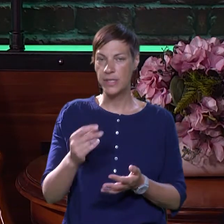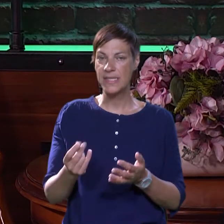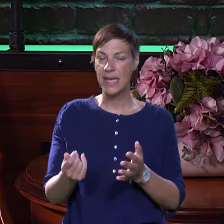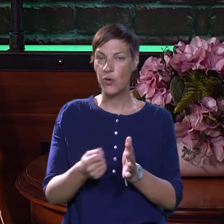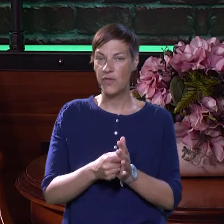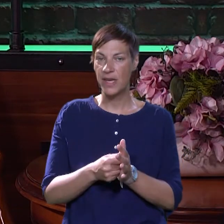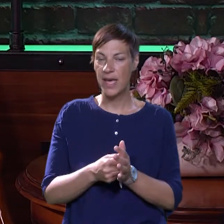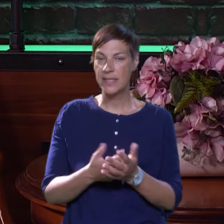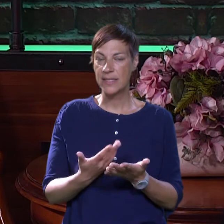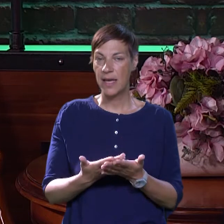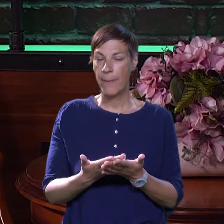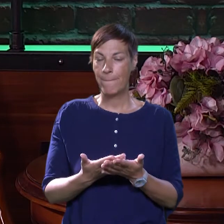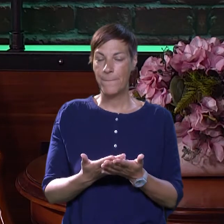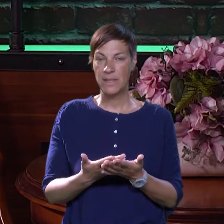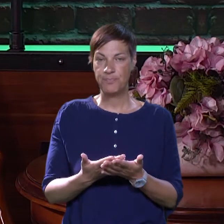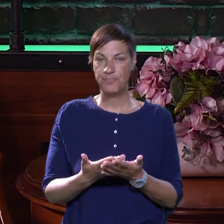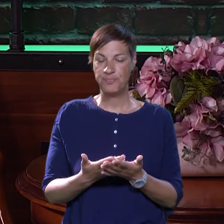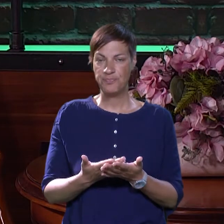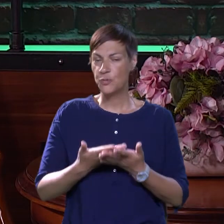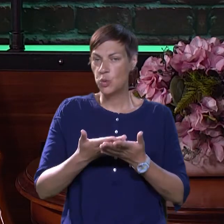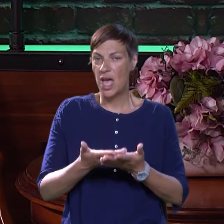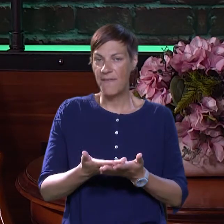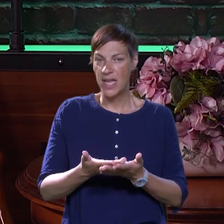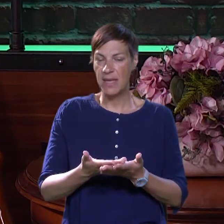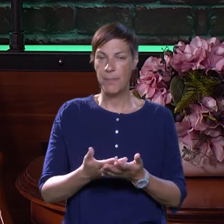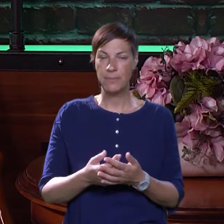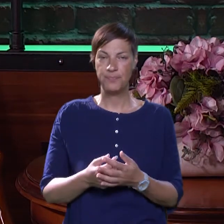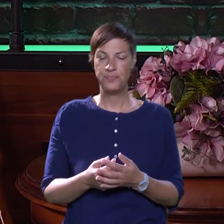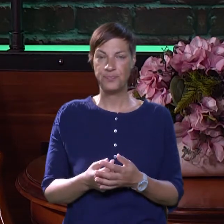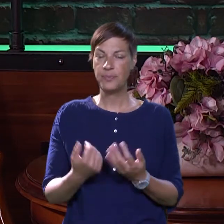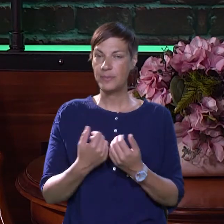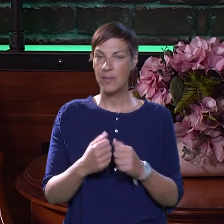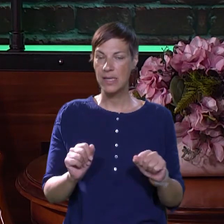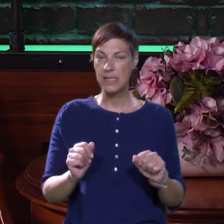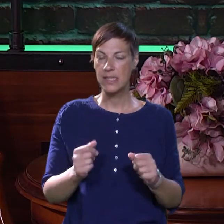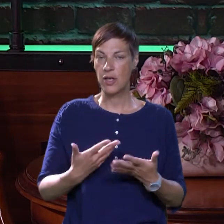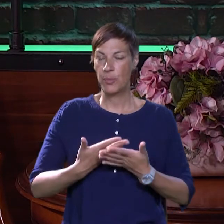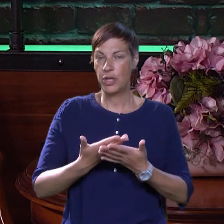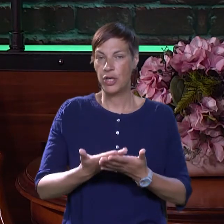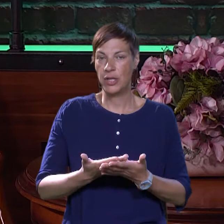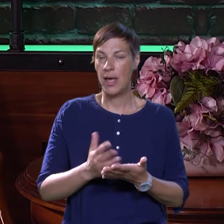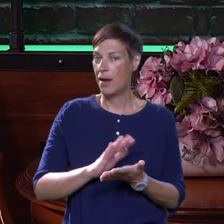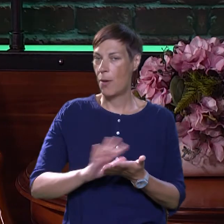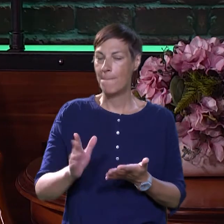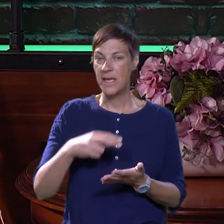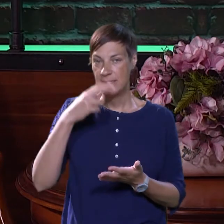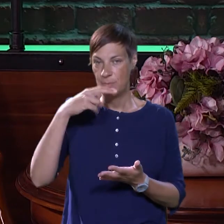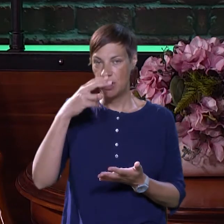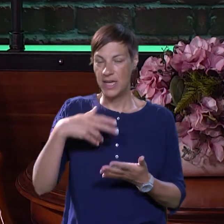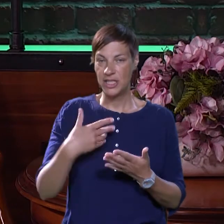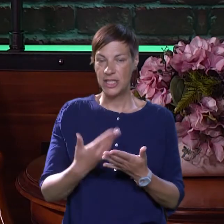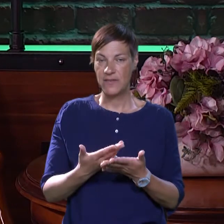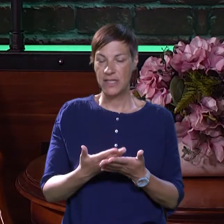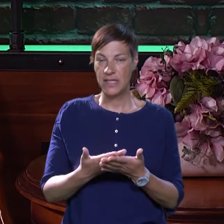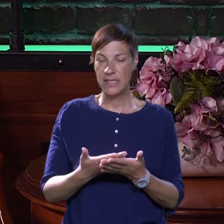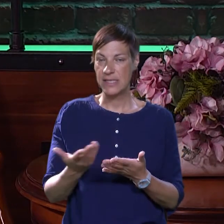u financijama, u nekim materijalnim davanjima, dakle slobodno dano, bez potraživanja